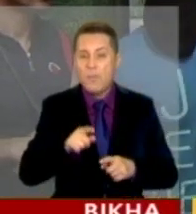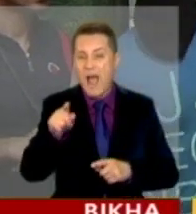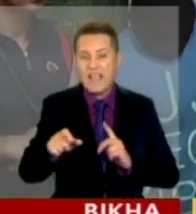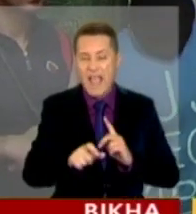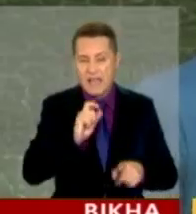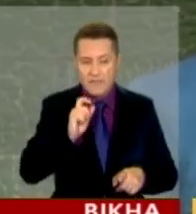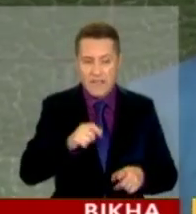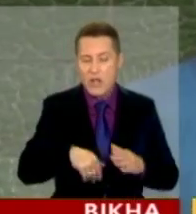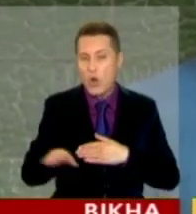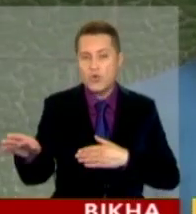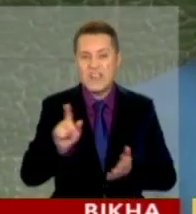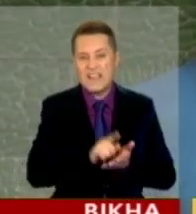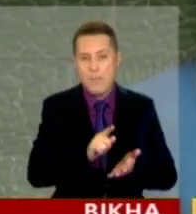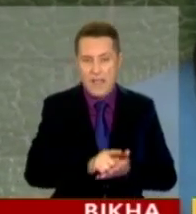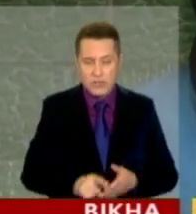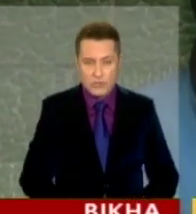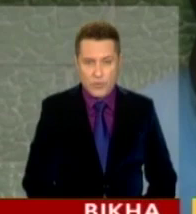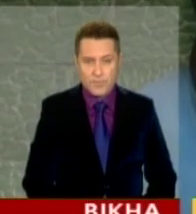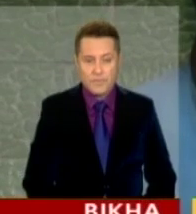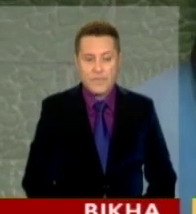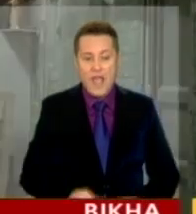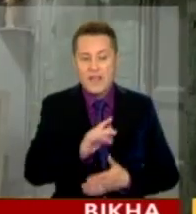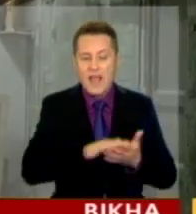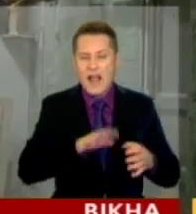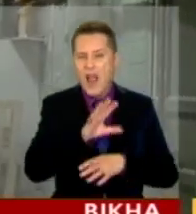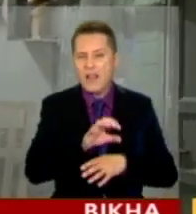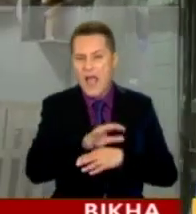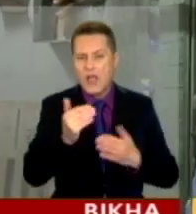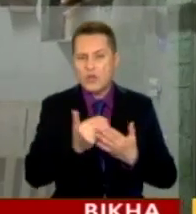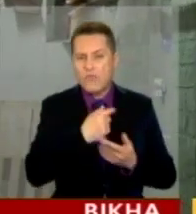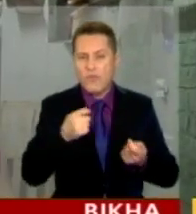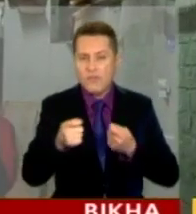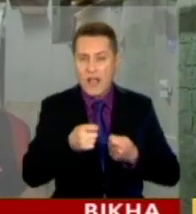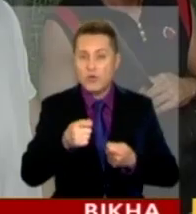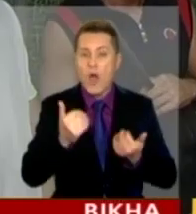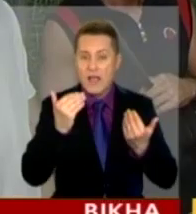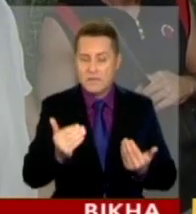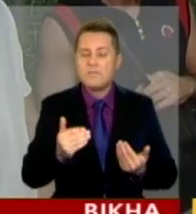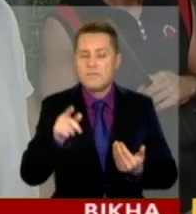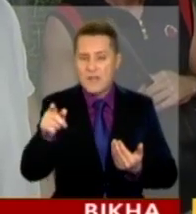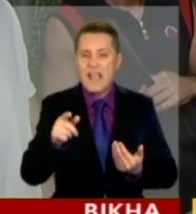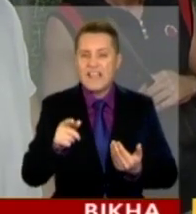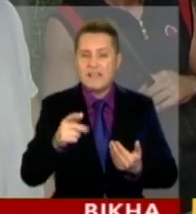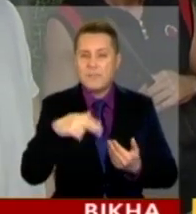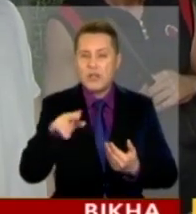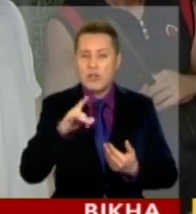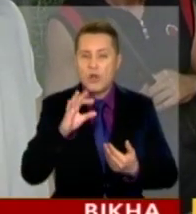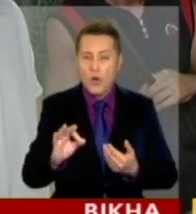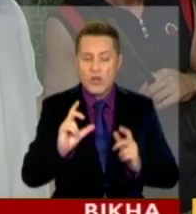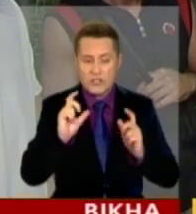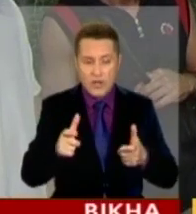на пенсію. Да. Далі правосекторний гід лає нову владу. І тут Дмитро солідарний. Постійно ругають,